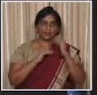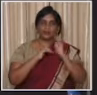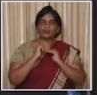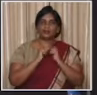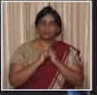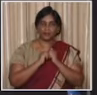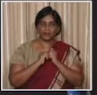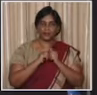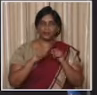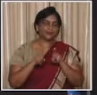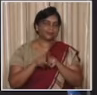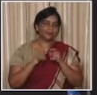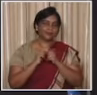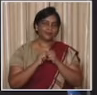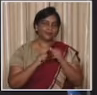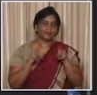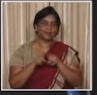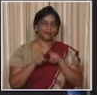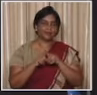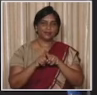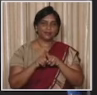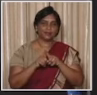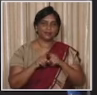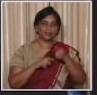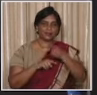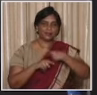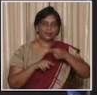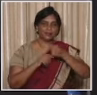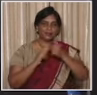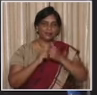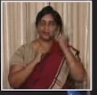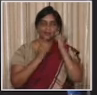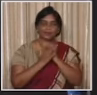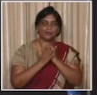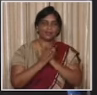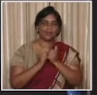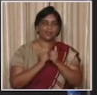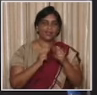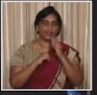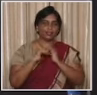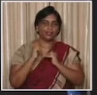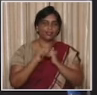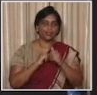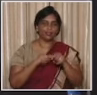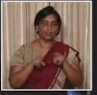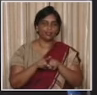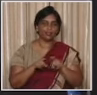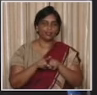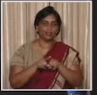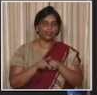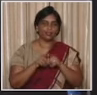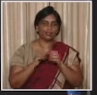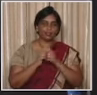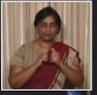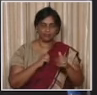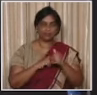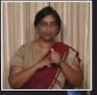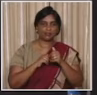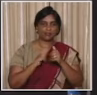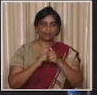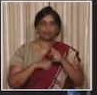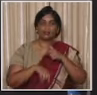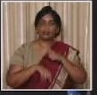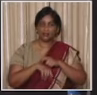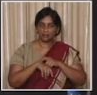ඕනේ. ඇත්තෙන්ම භයානක තත්ත්වයක් තියෙන්නේ. ඇමතුමා බලාපොරොත්තු වෙනවා නම් ඇමතුමා පැමිණීම මම මේ